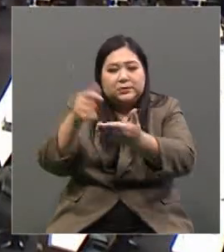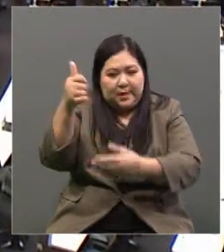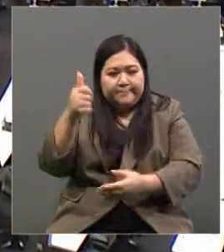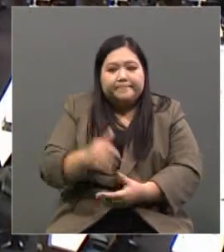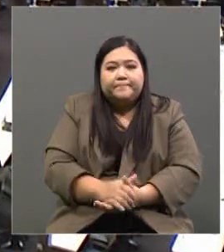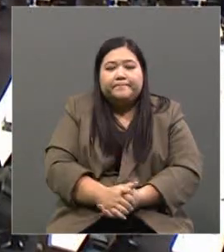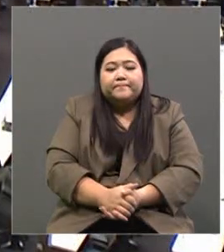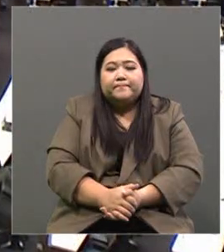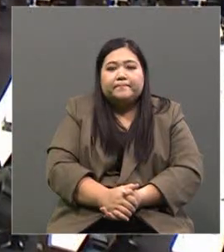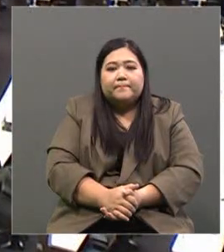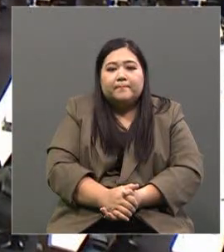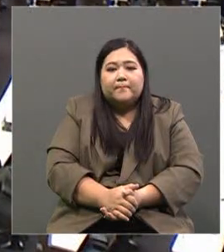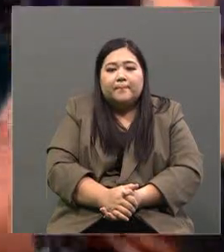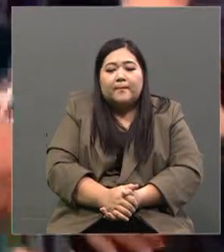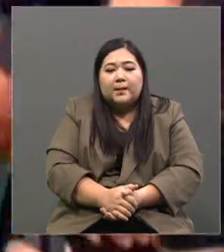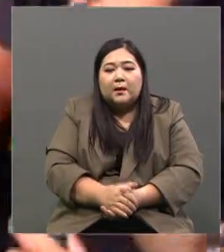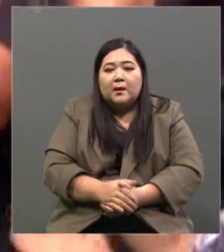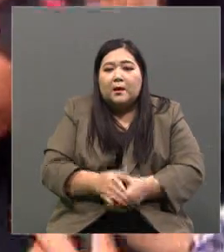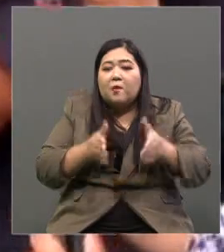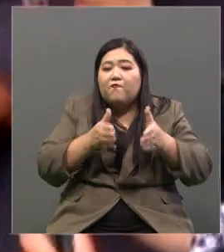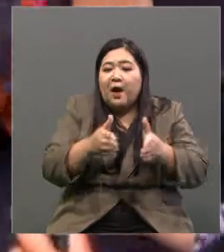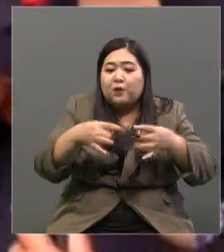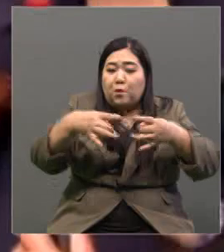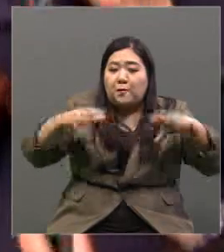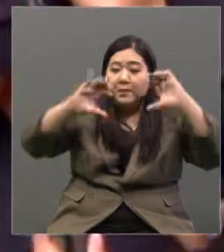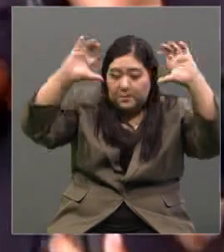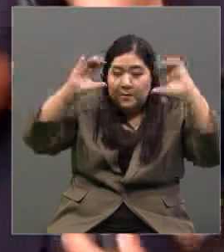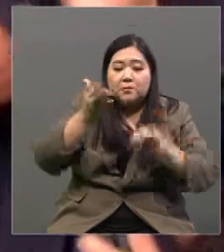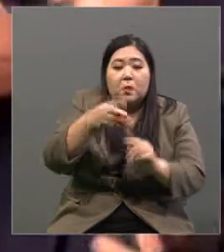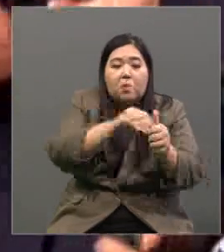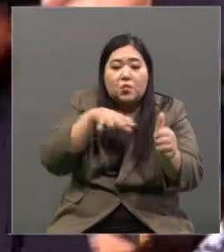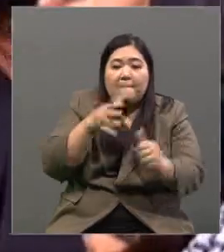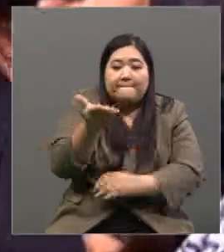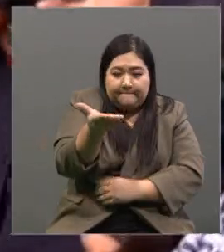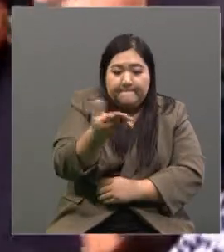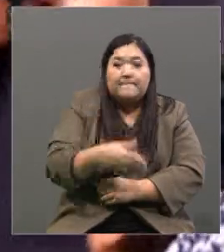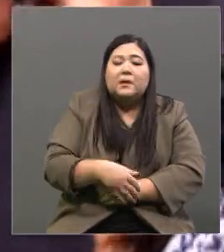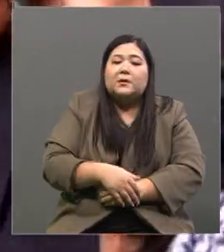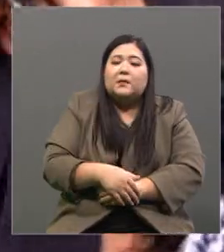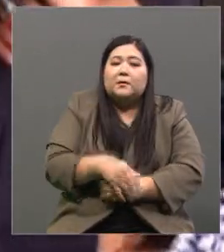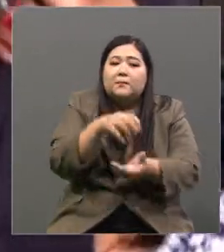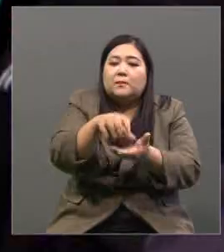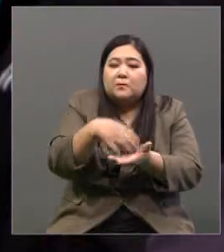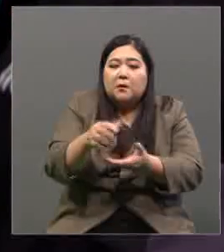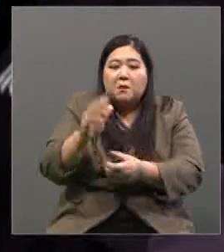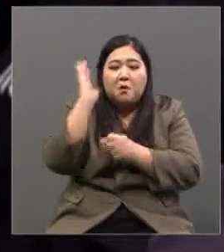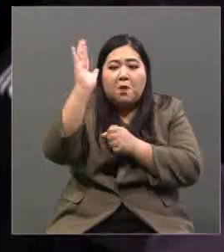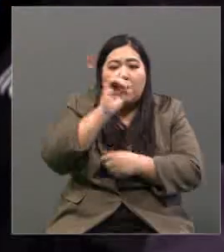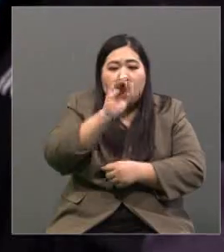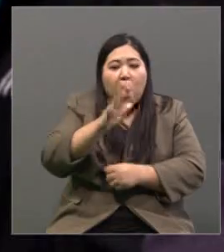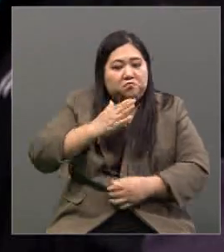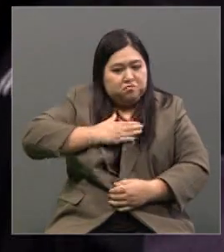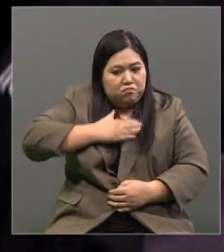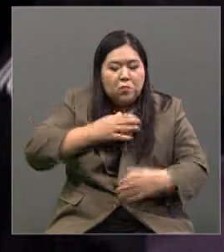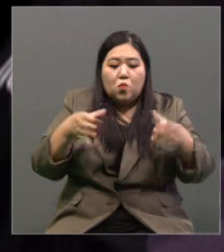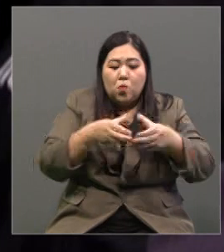ไปดูความเห็นของทางฝ่ายค้านกันบ้างอย่างนายแพทย์ชนน่านศรีแก้วนะผู้นำฝ่ายค้านในสภาผู้แทนราษฎรค่ะก็ประกาศย้ำจุดยืนของ